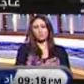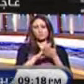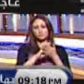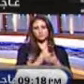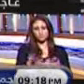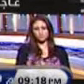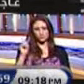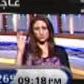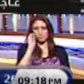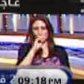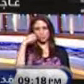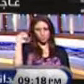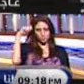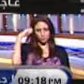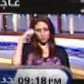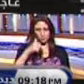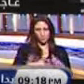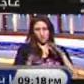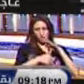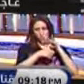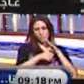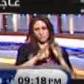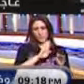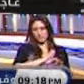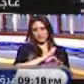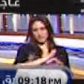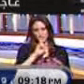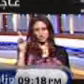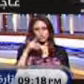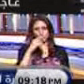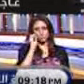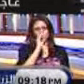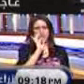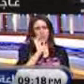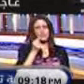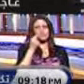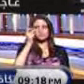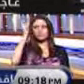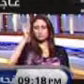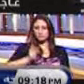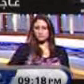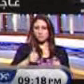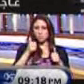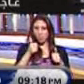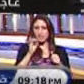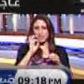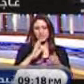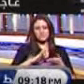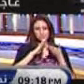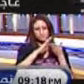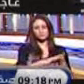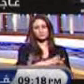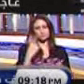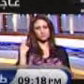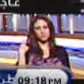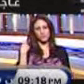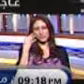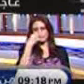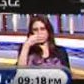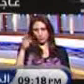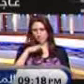بها الفريق المحترم الفريق اول عبد الفتاح السيسي وانا اعلم انه رجل انسان ورجل خلوق سياده الفريق جميع الضباط